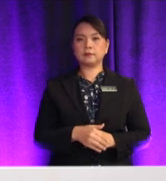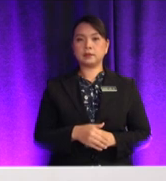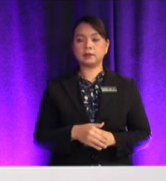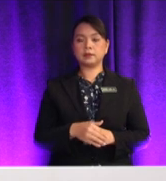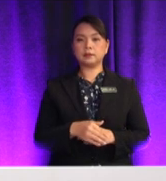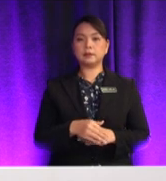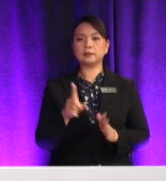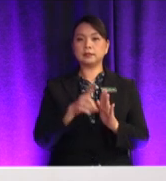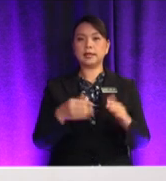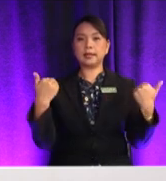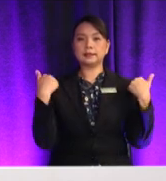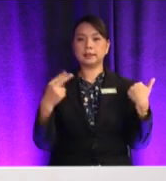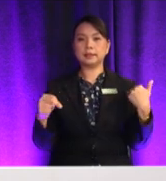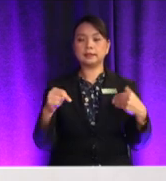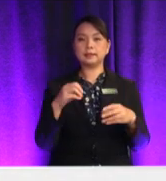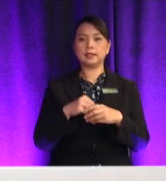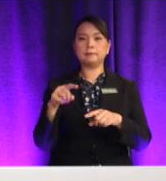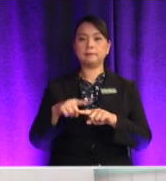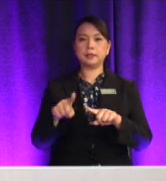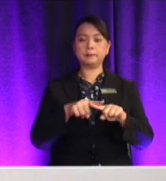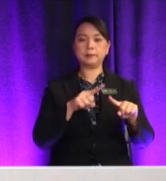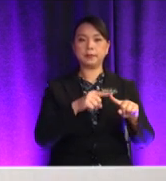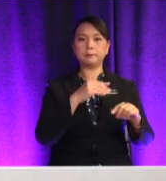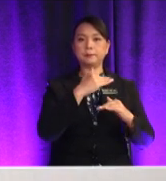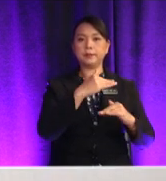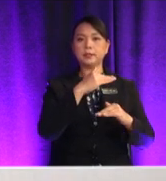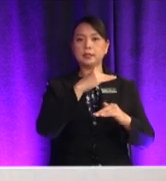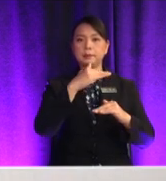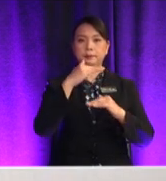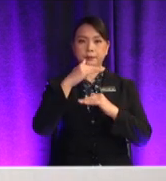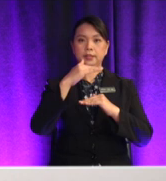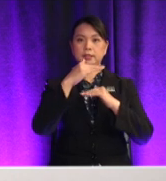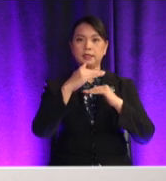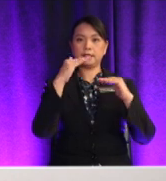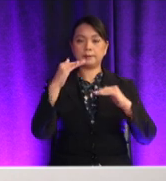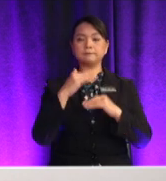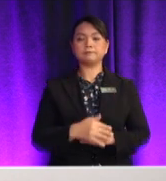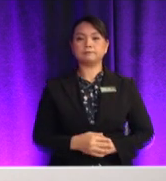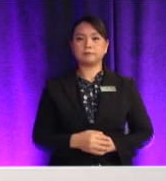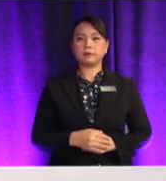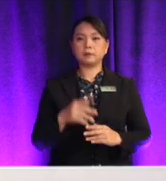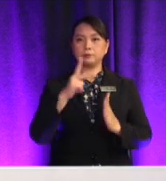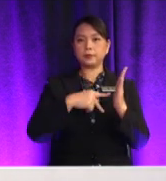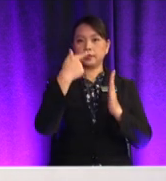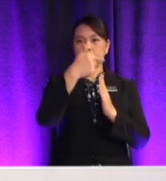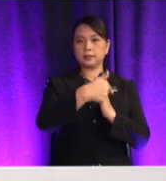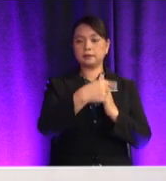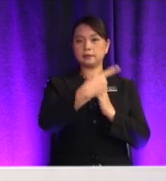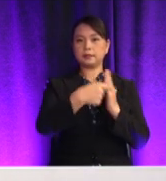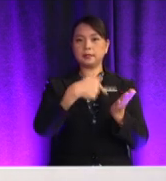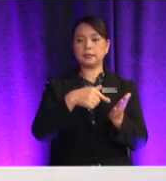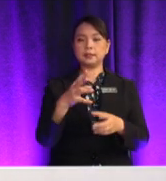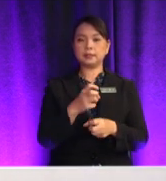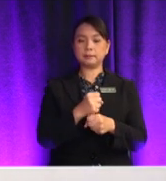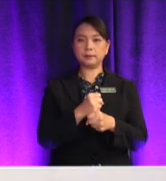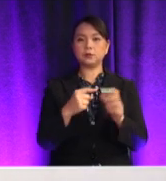dalam usaha memelihara seni dan budaya tempatan. Secara langsung, program ini dapat mempromosikan